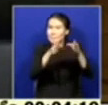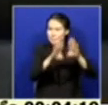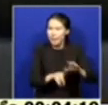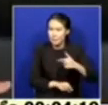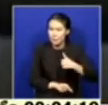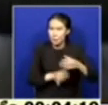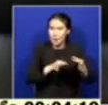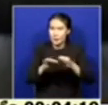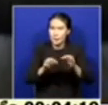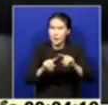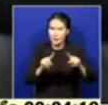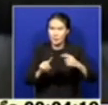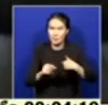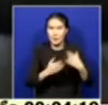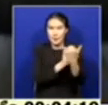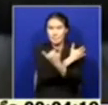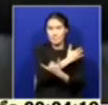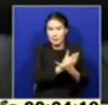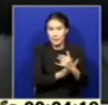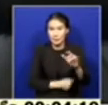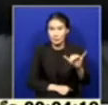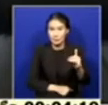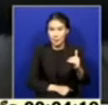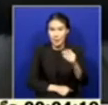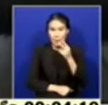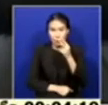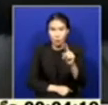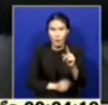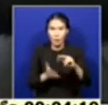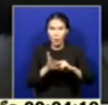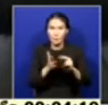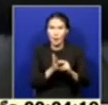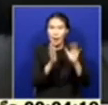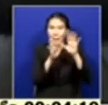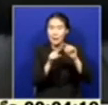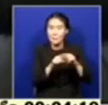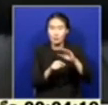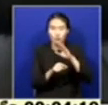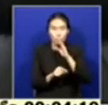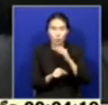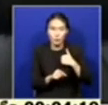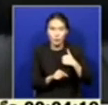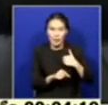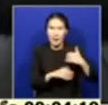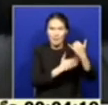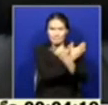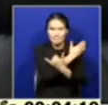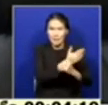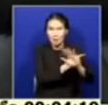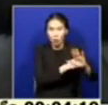คนไทยคนพื้นที่นะที่จะดูแลผลประโยชน์ของเขานะในประเทศไทย